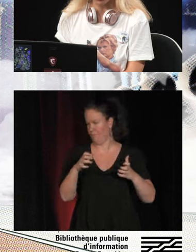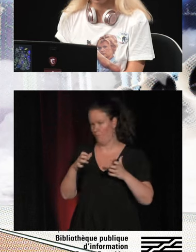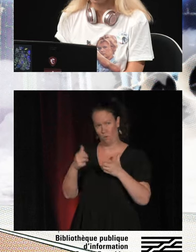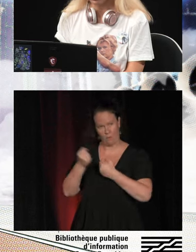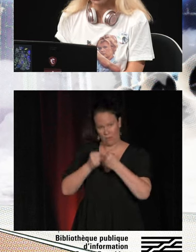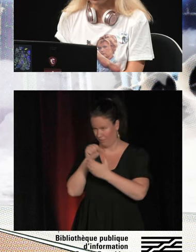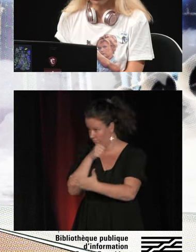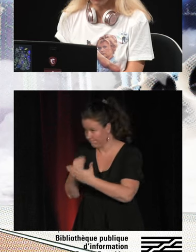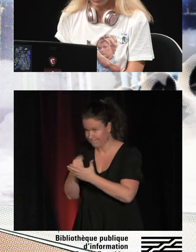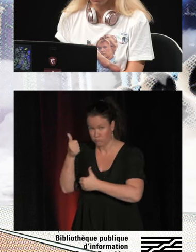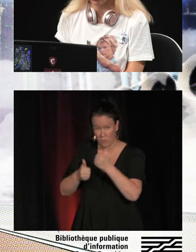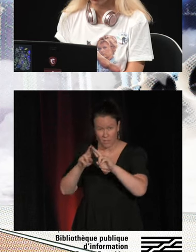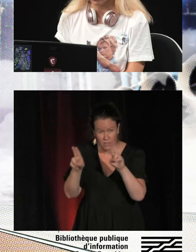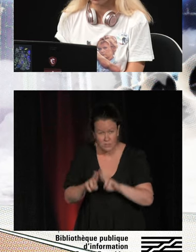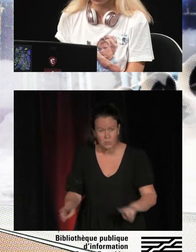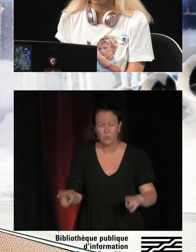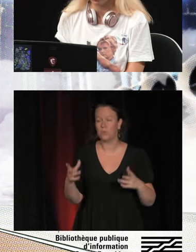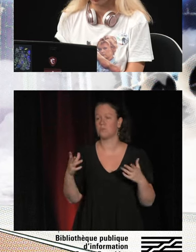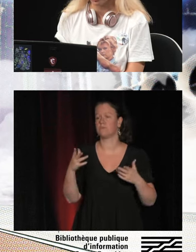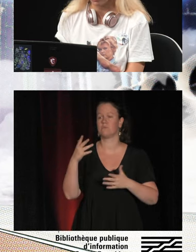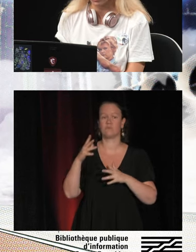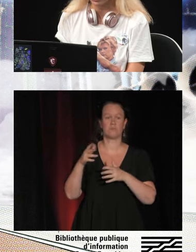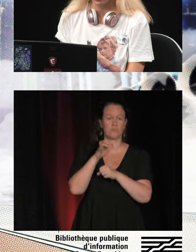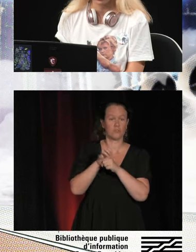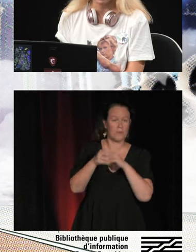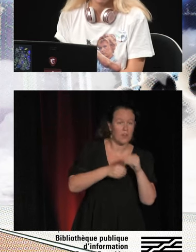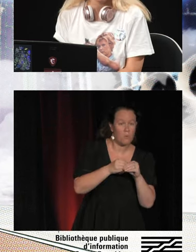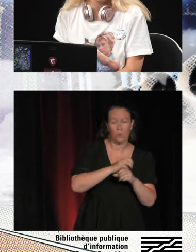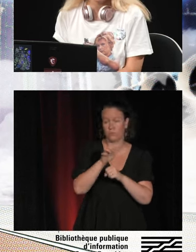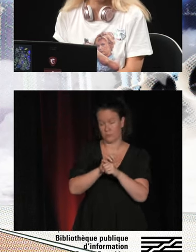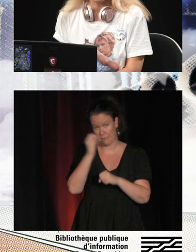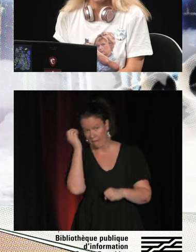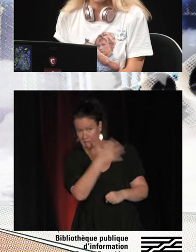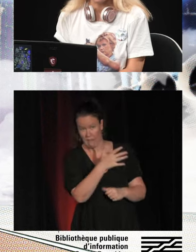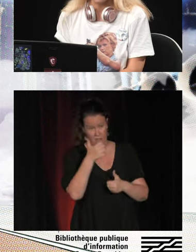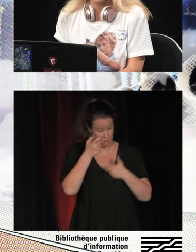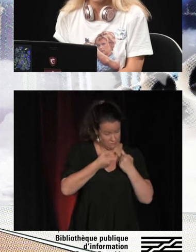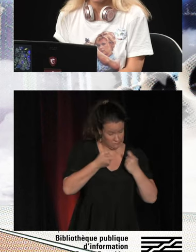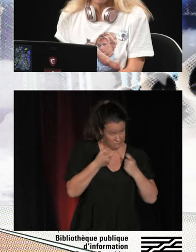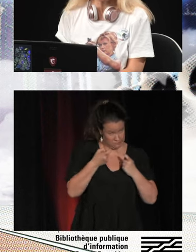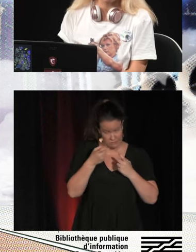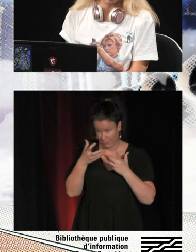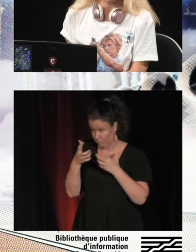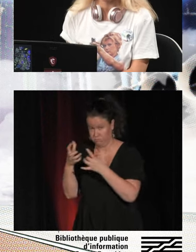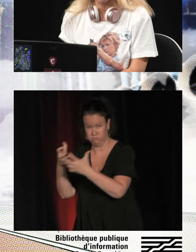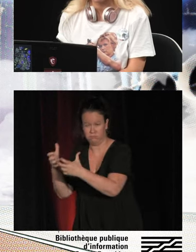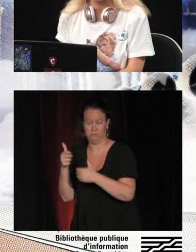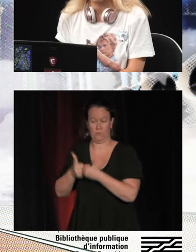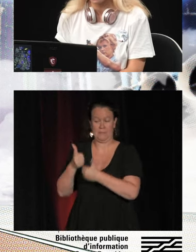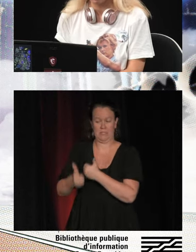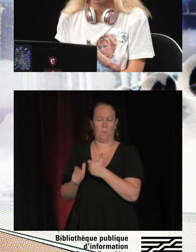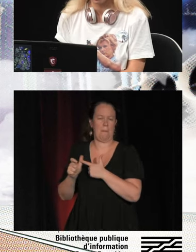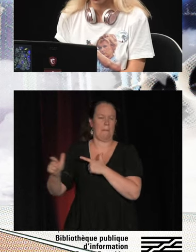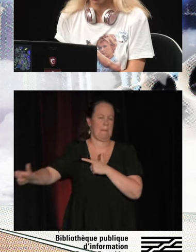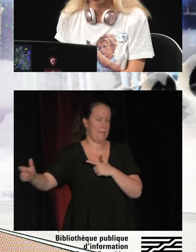pour les championnats internationaux, que ce soit le championnat du monde, le championnat américain, etc. Donc, mais en ce moment, donc comme le championnat du